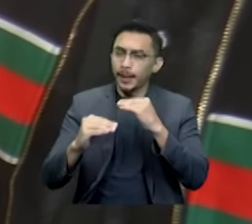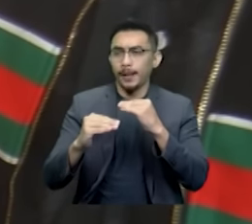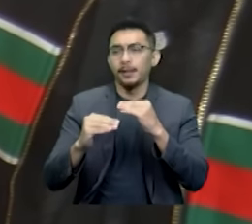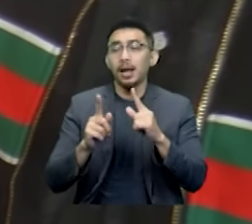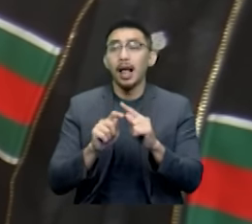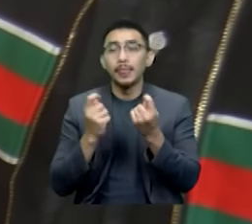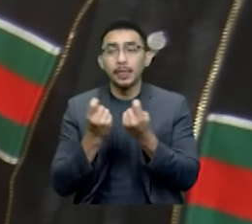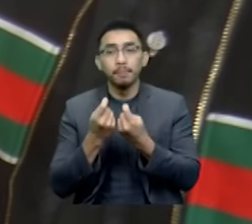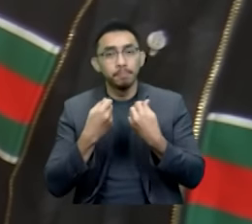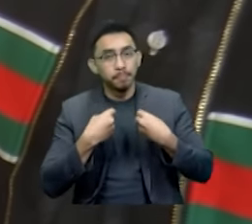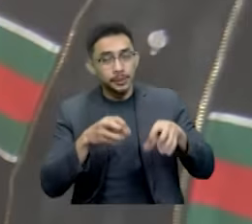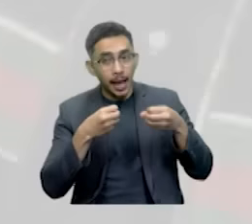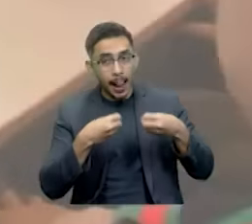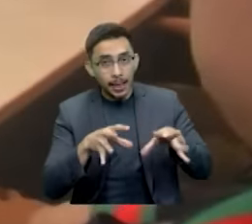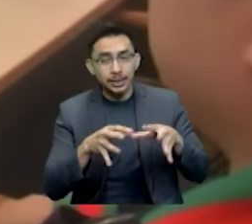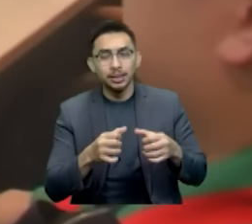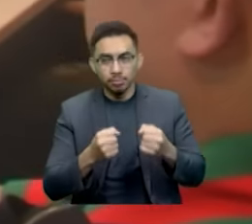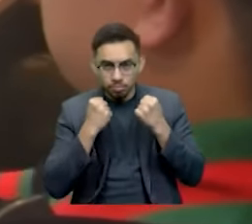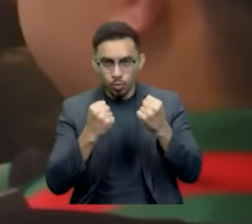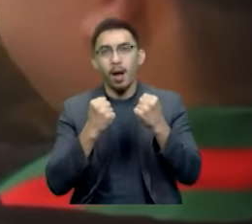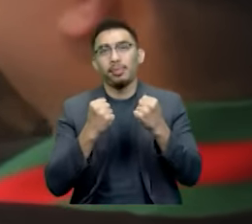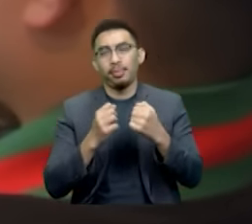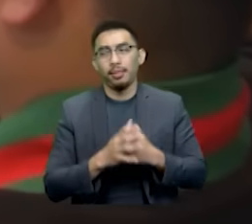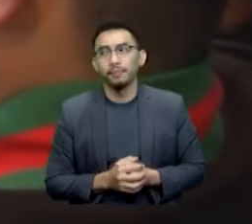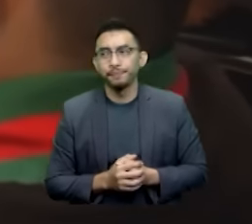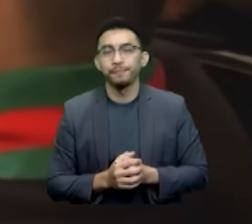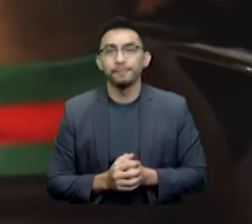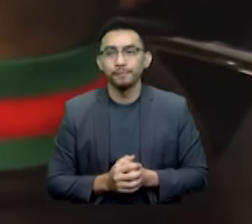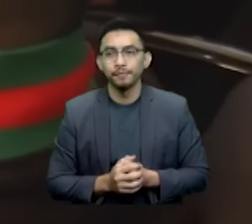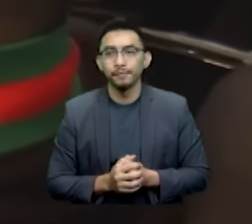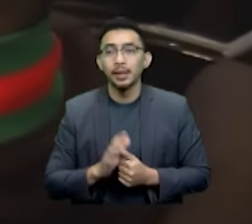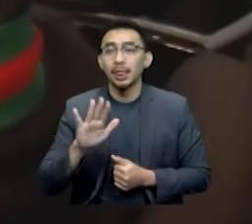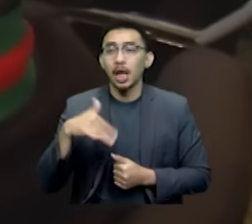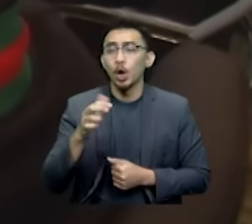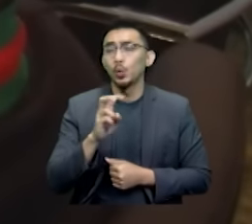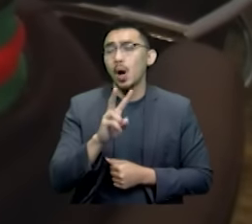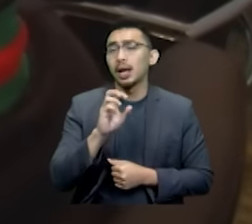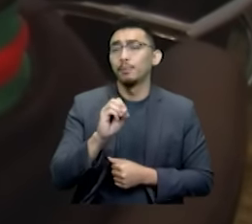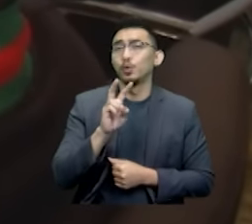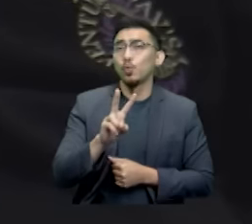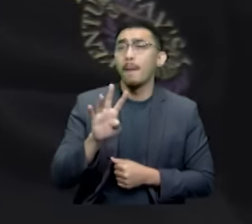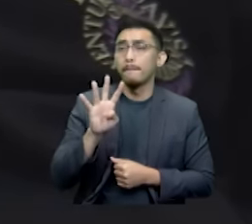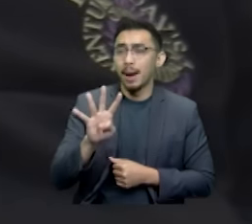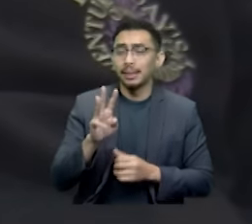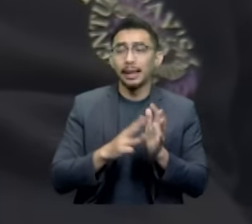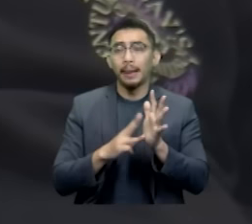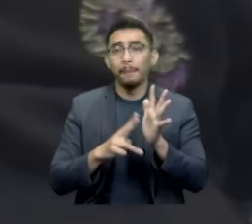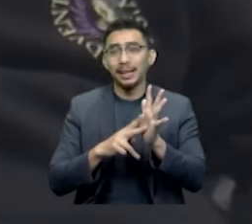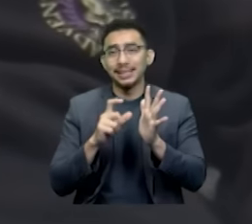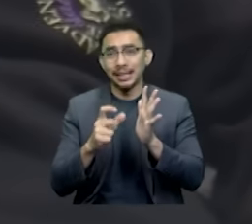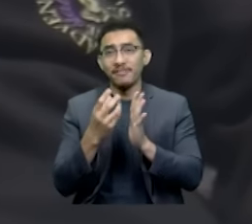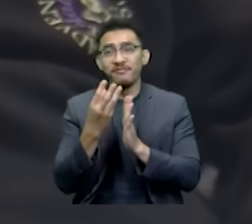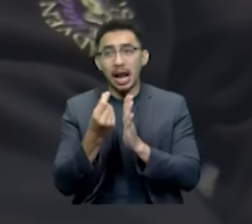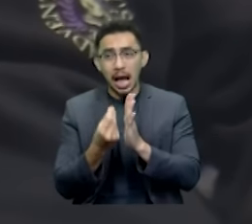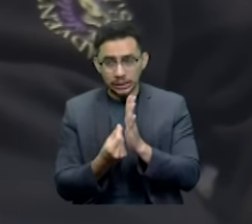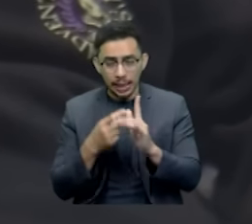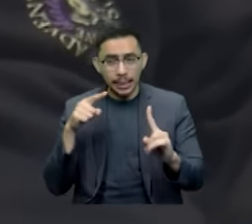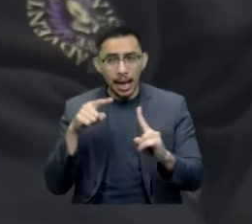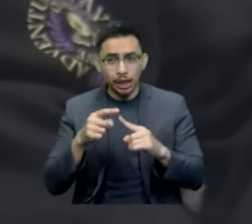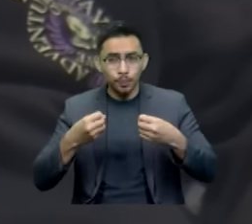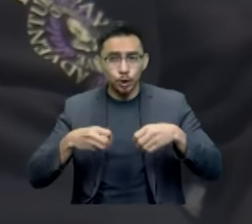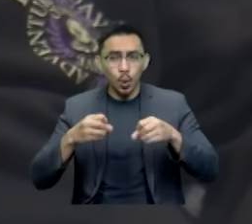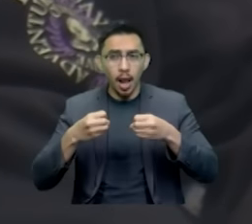pasti jualan sales meningkat. Di tahun 2024, MNC Finance akan meningkatkan target penjualan sekitar 25